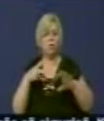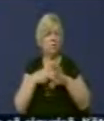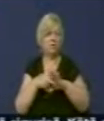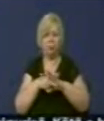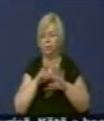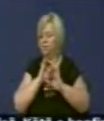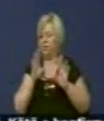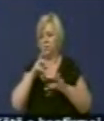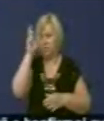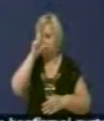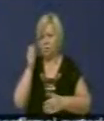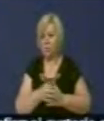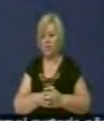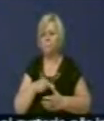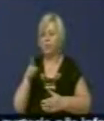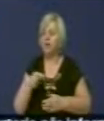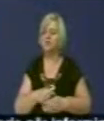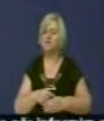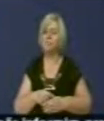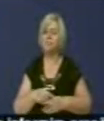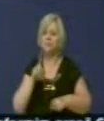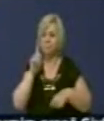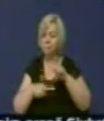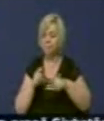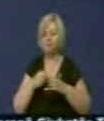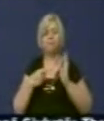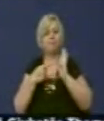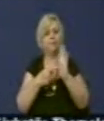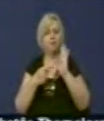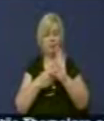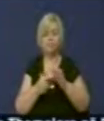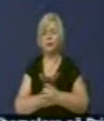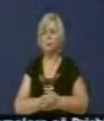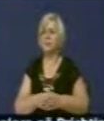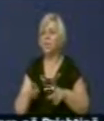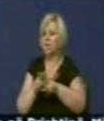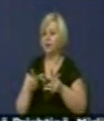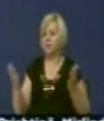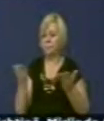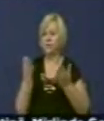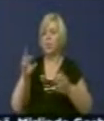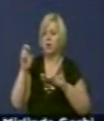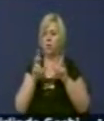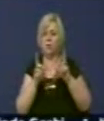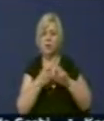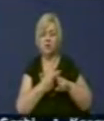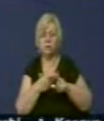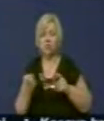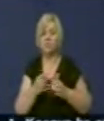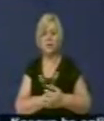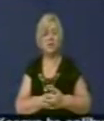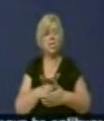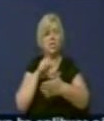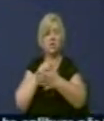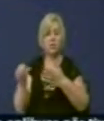pavarur, siç nuk e pranon as EULEX-i. Baza e EULEX-it është plotësisht e favorshme për Serbinë. Rezoluta